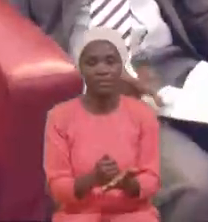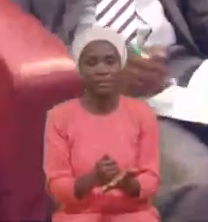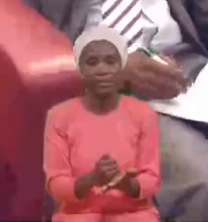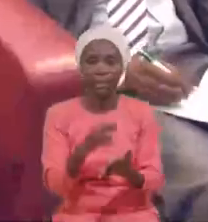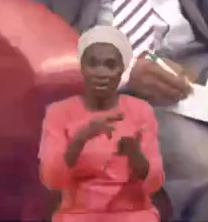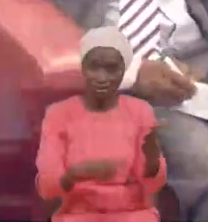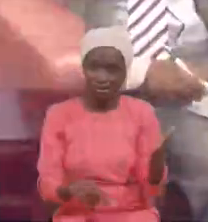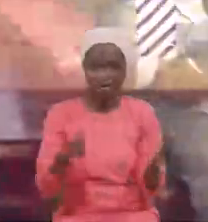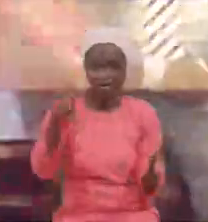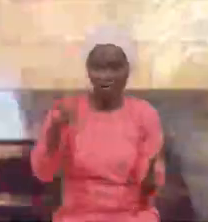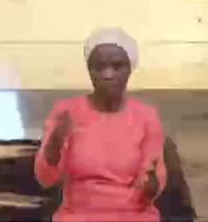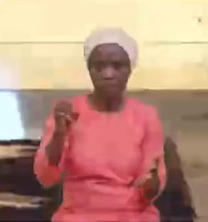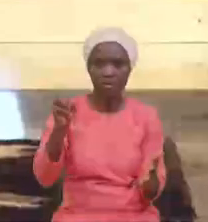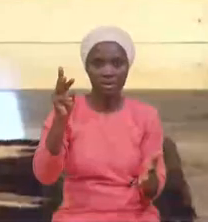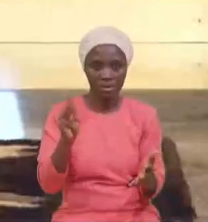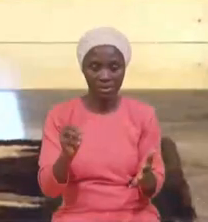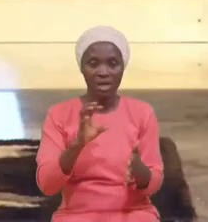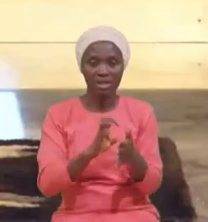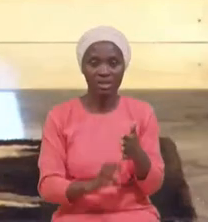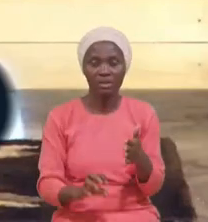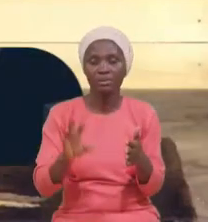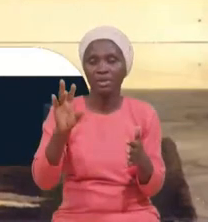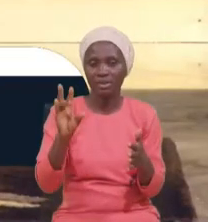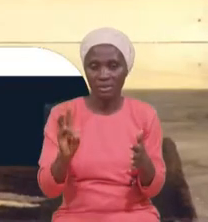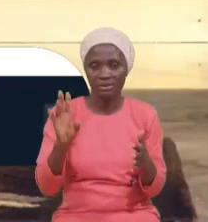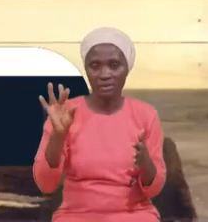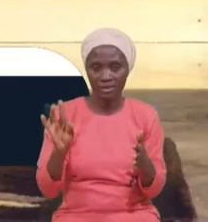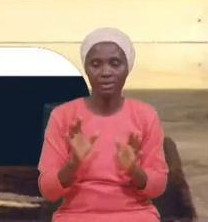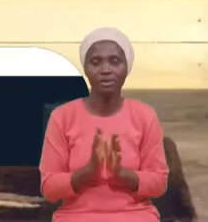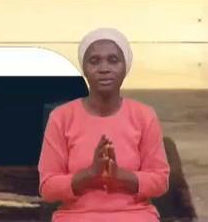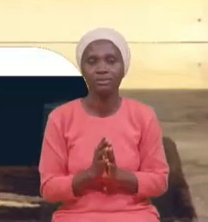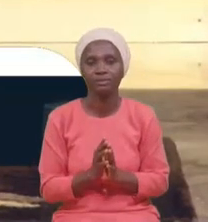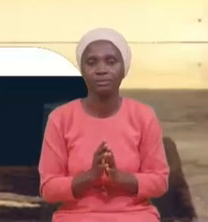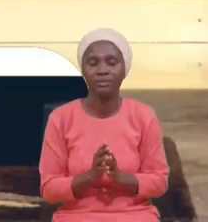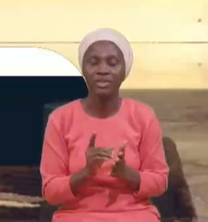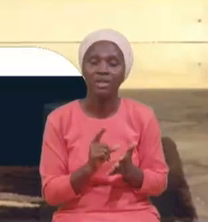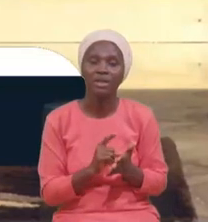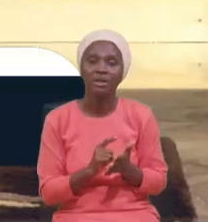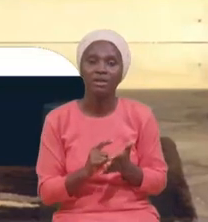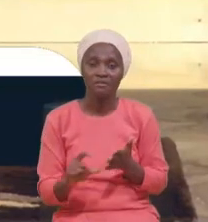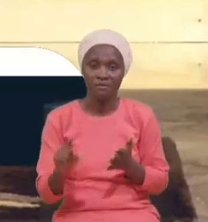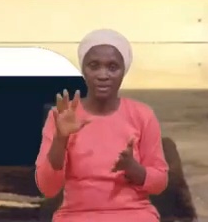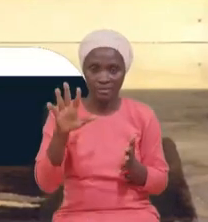nom de Jésus. Psaume 78.